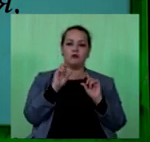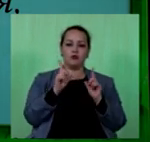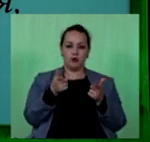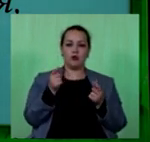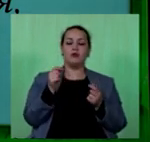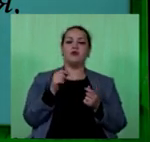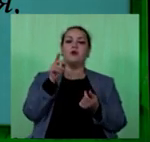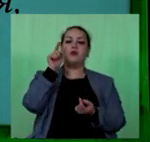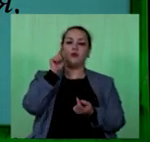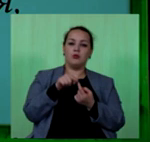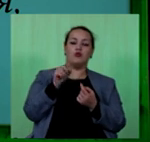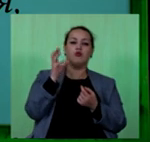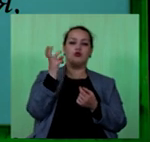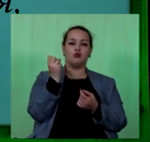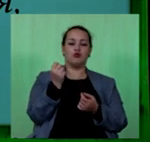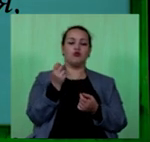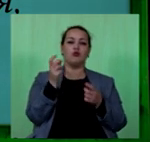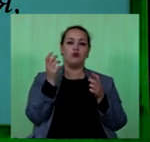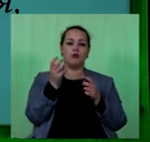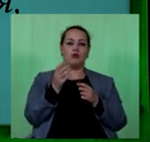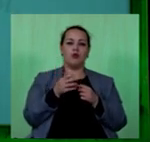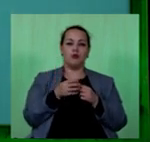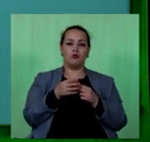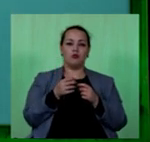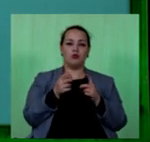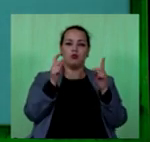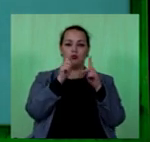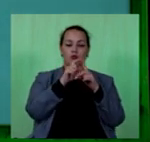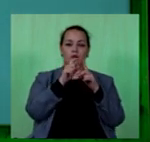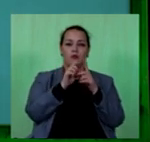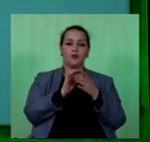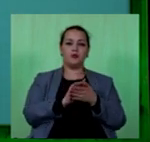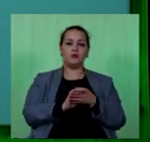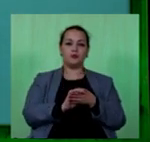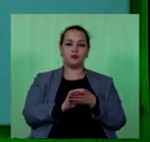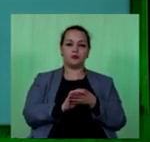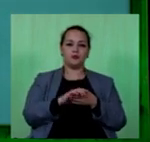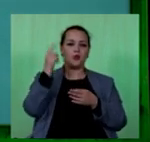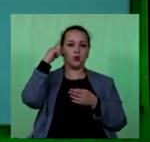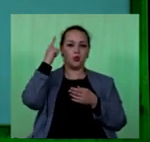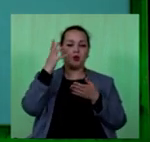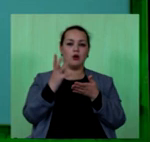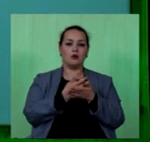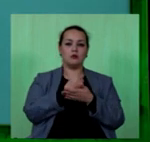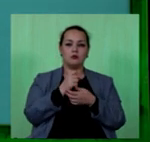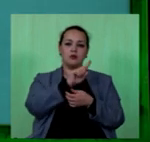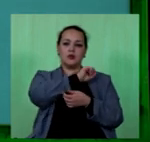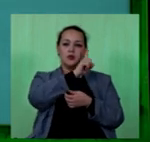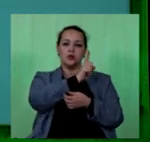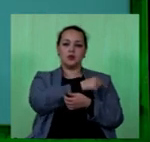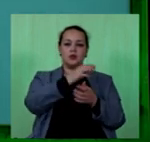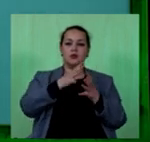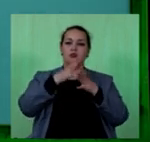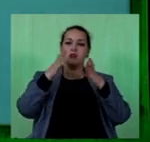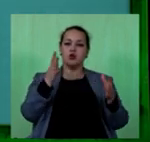еще несколько слов подумайте отгадайте загадку сильная большая